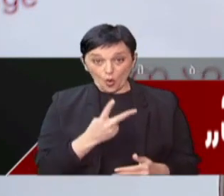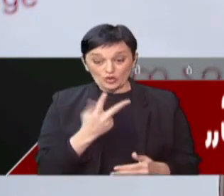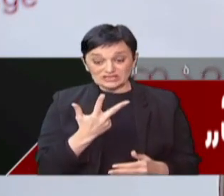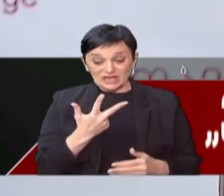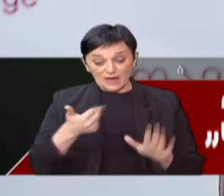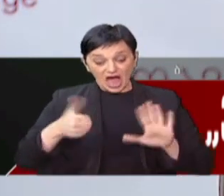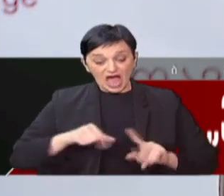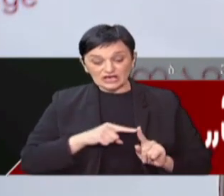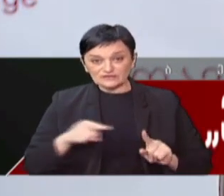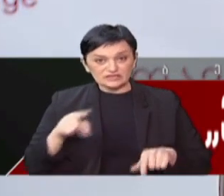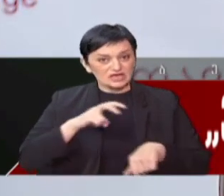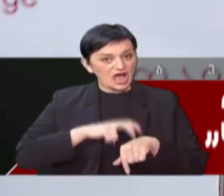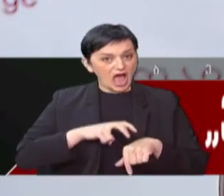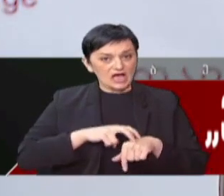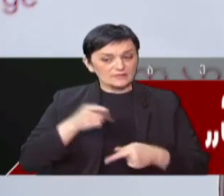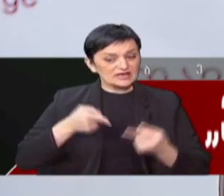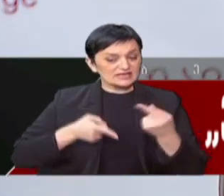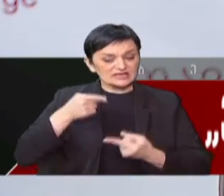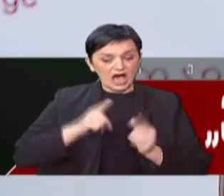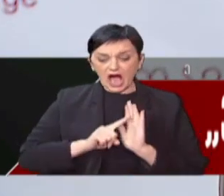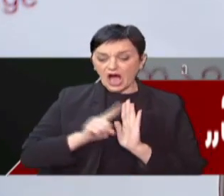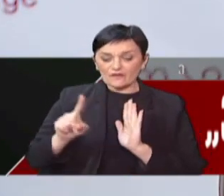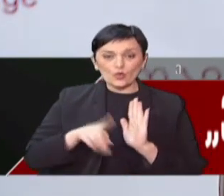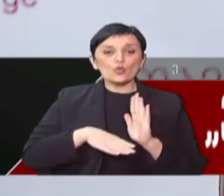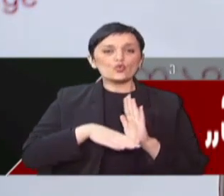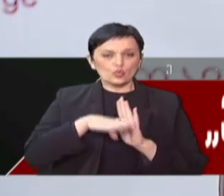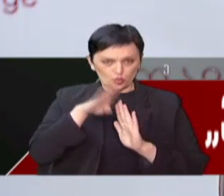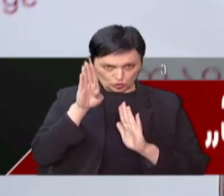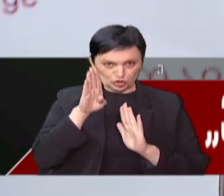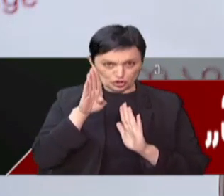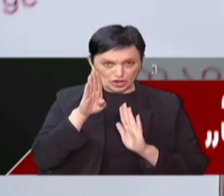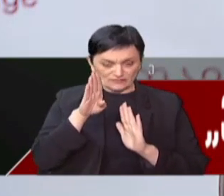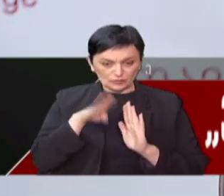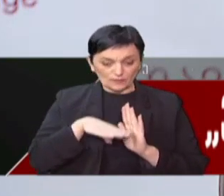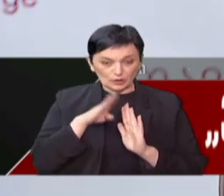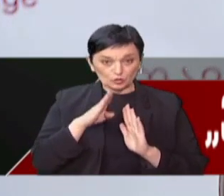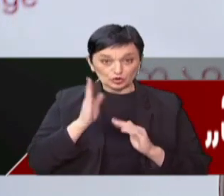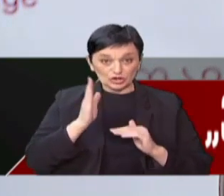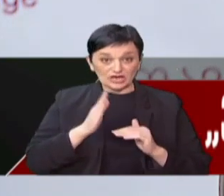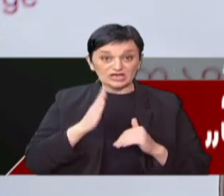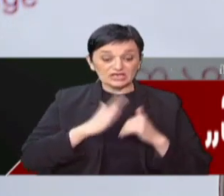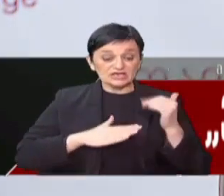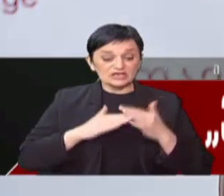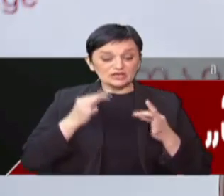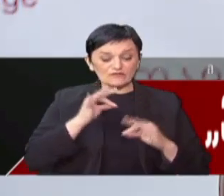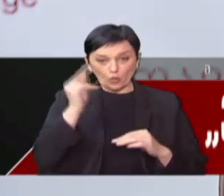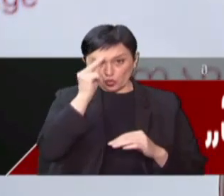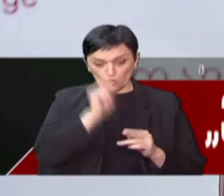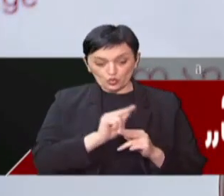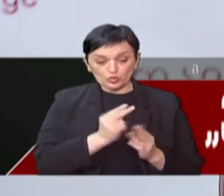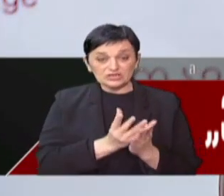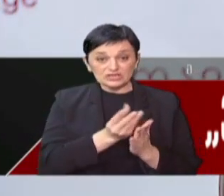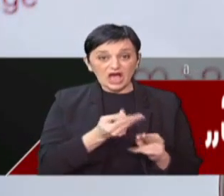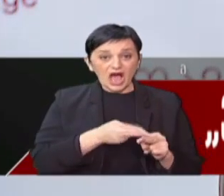თვით, ექიმები არ მიდიან დავაზე, იმიტომ რომ ურჩევნიათ, რომ გადაიხადონ კვალიფიკაციის ასამაღლებელი კურსები. ეს არის უბრალოდ